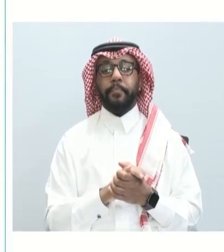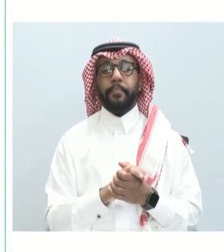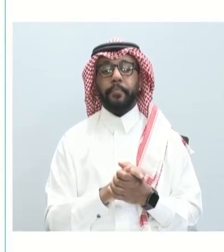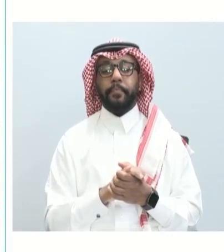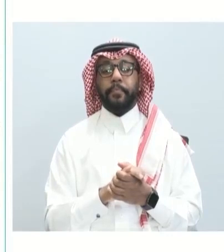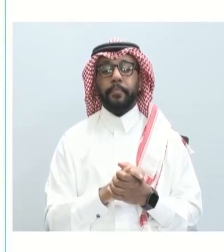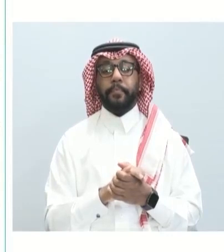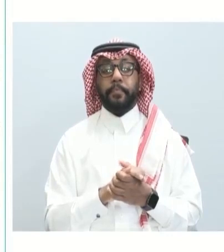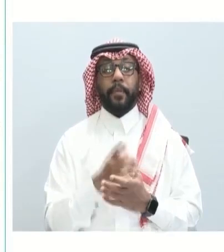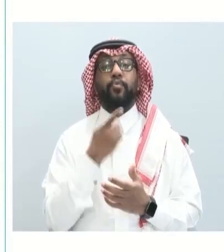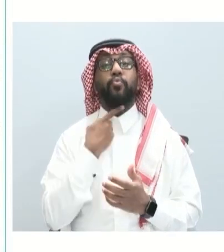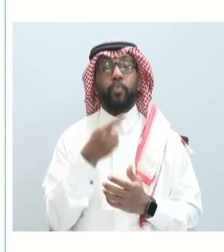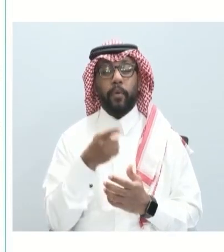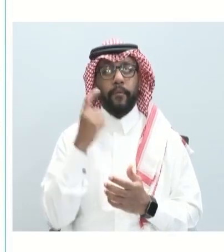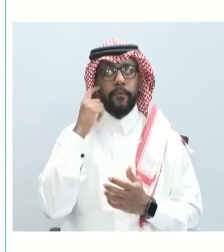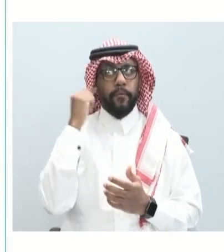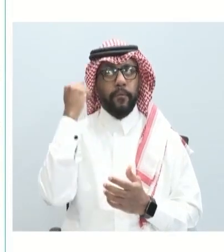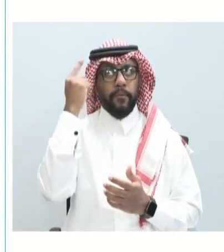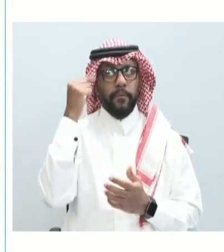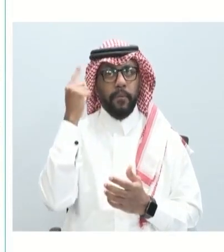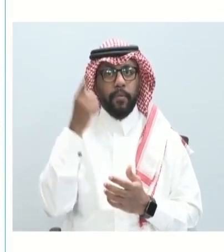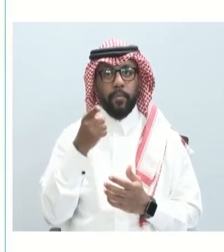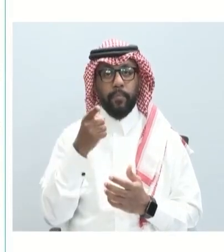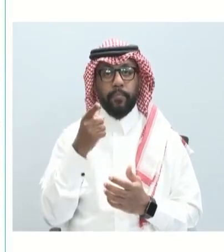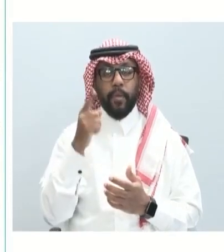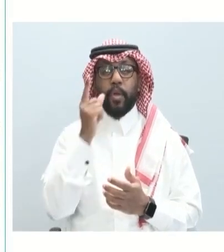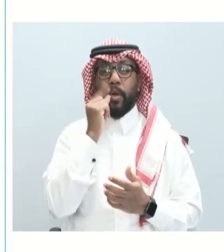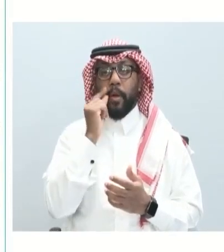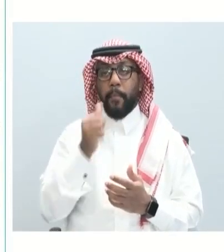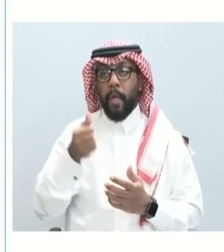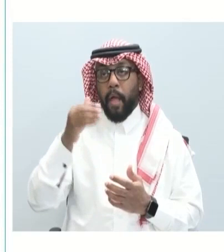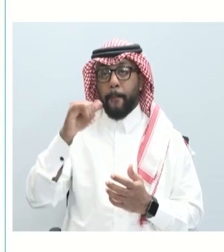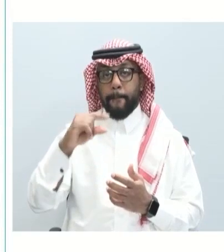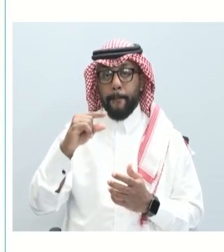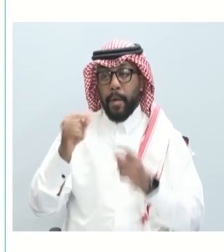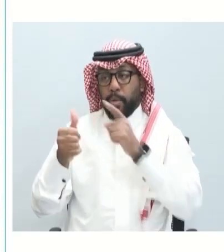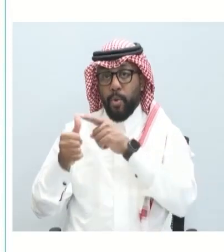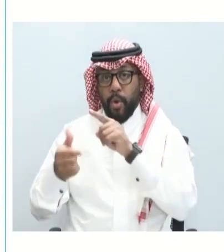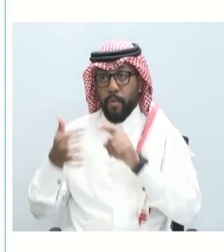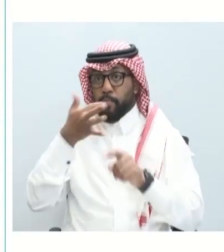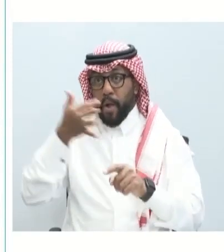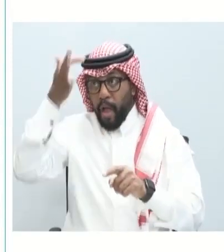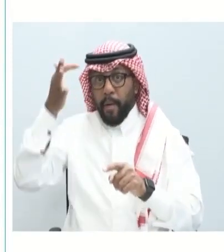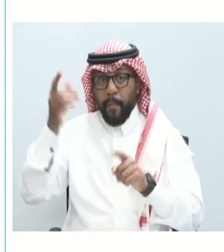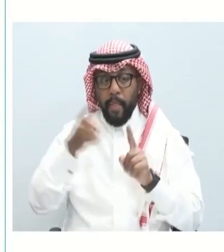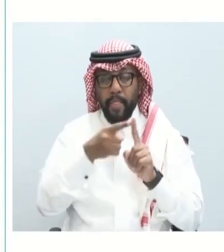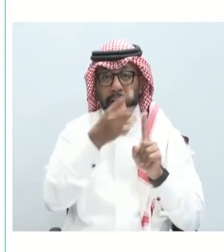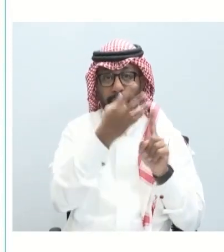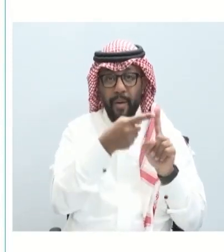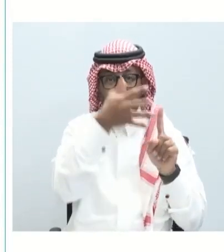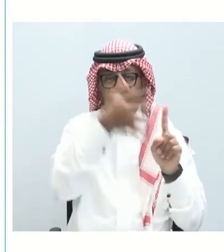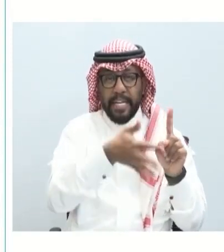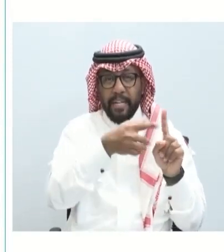سؤال يحتاج الى تفكير احمد اكبر سنا من علي محمد اكبر